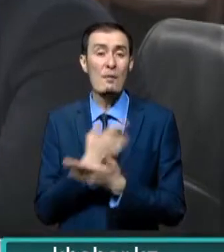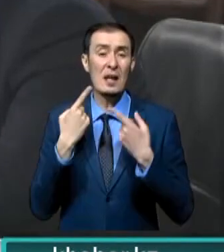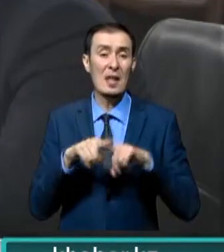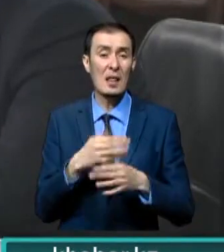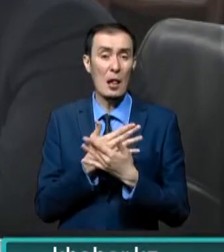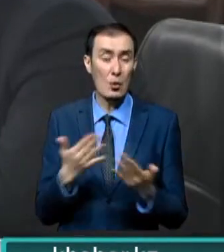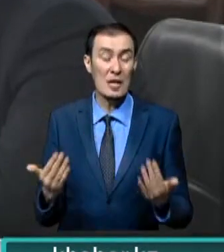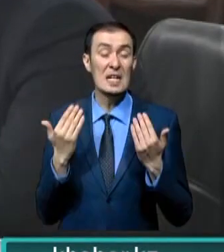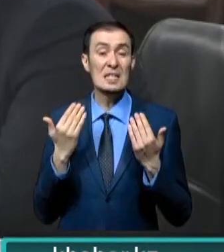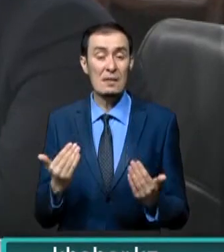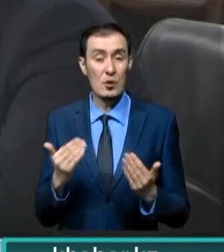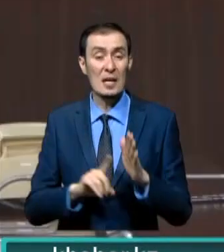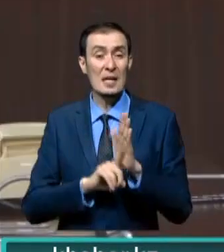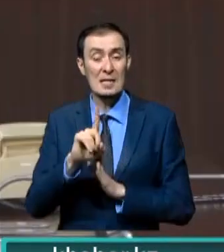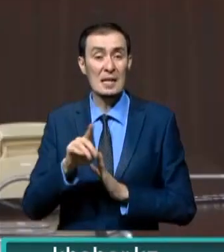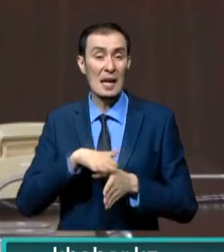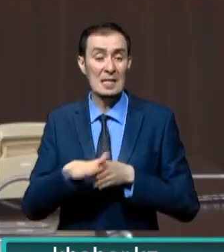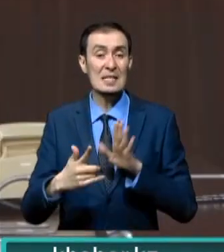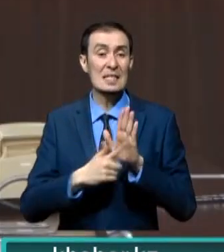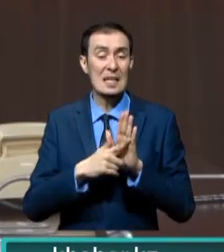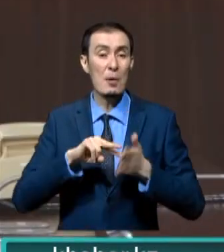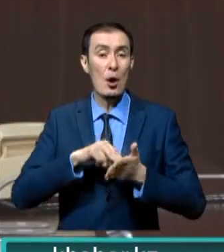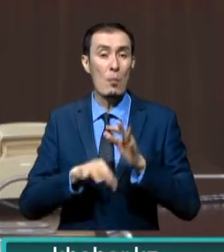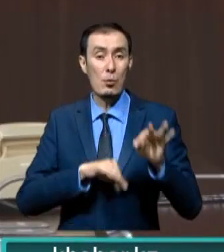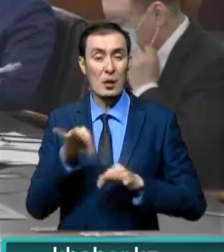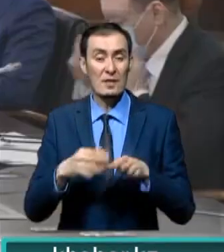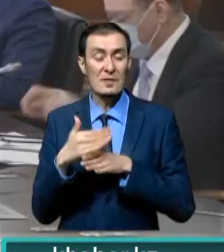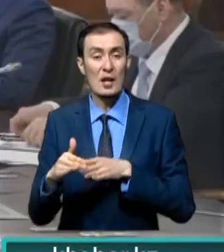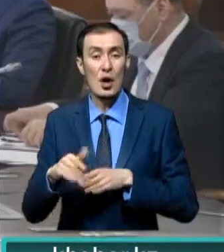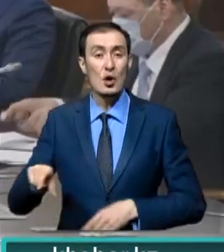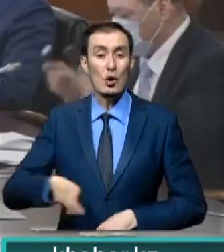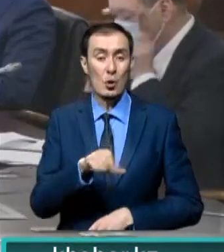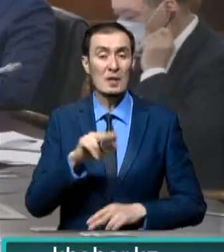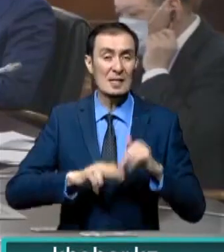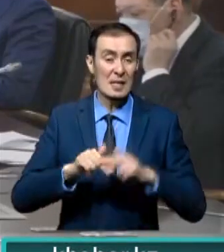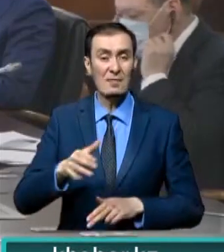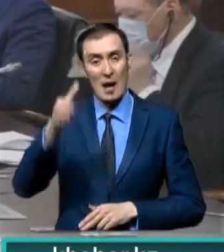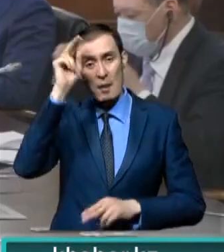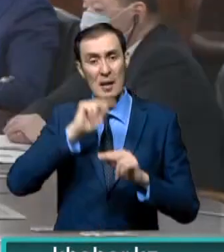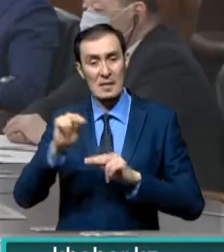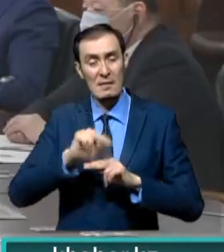технологиях. Сегодня на стадии реализации 7 проектов в области дорожного строительства, образования и науки, сельского хозяйства.